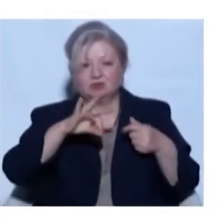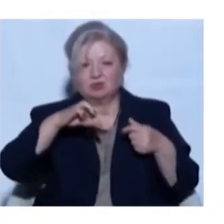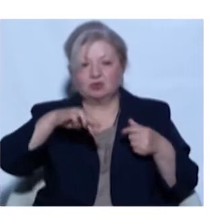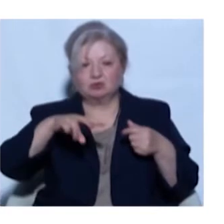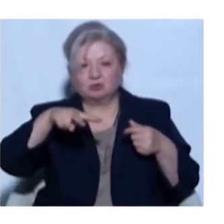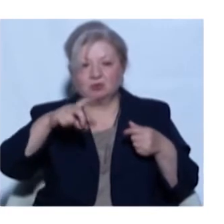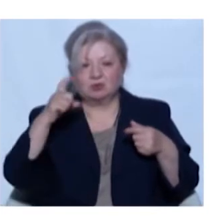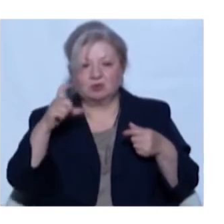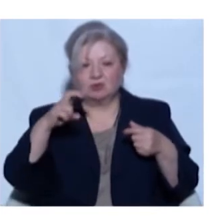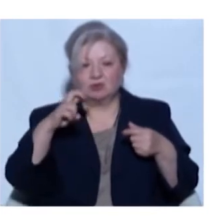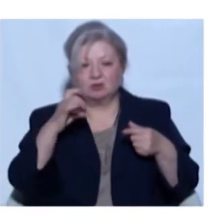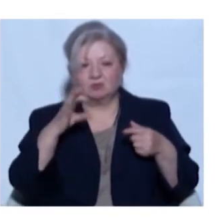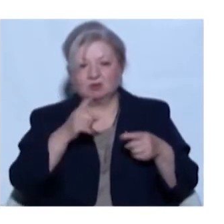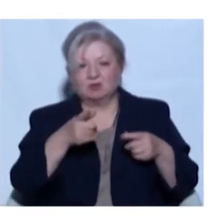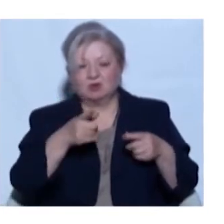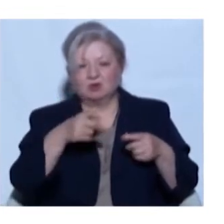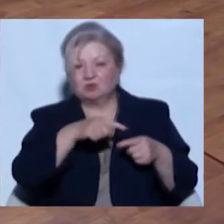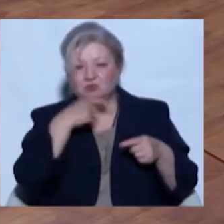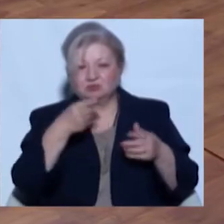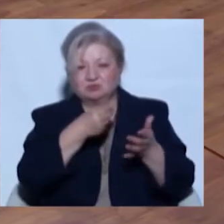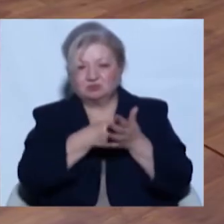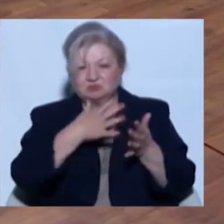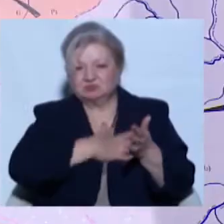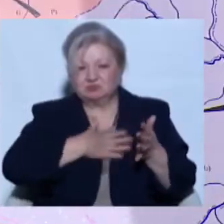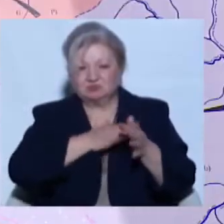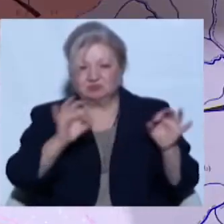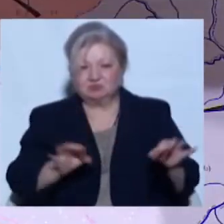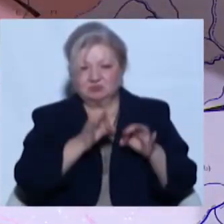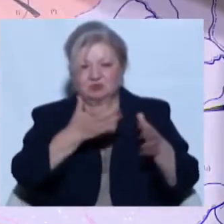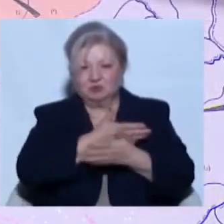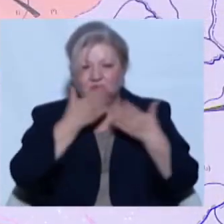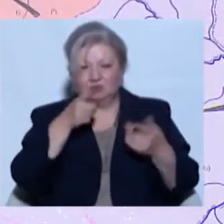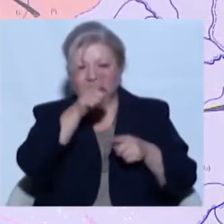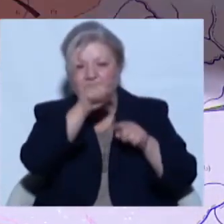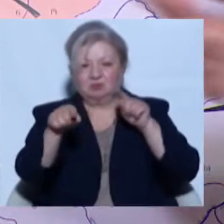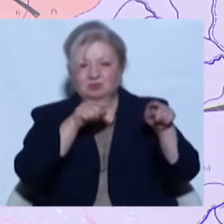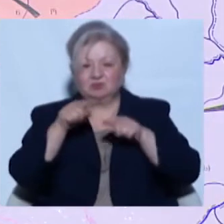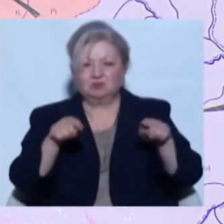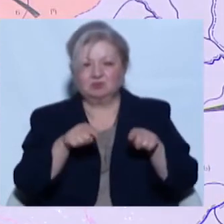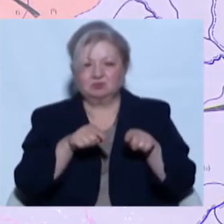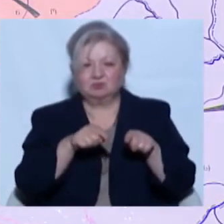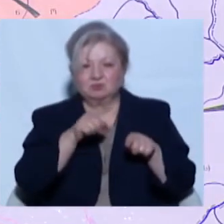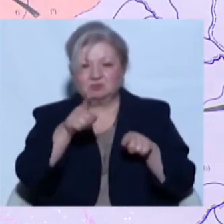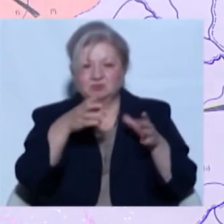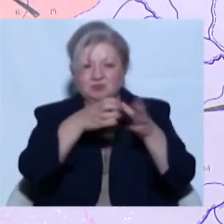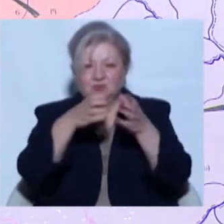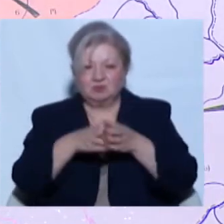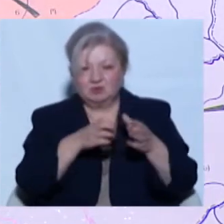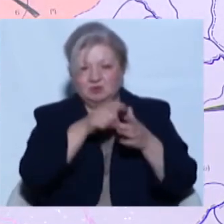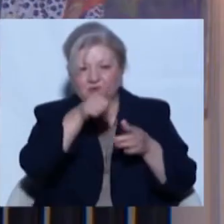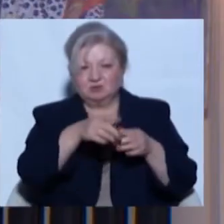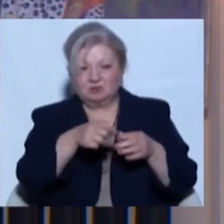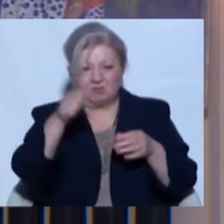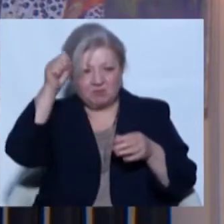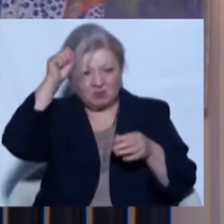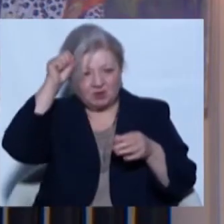დროს, რუსეთს სულ არ ადარდებდა არც ქართლახეთის და არც იმდროინდელი იმერეთის, რომელიც ამავე კამპანიის მონაწილე იყო, ბედი